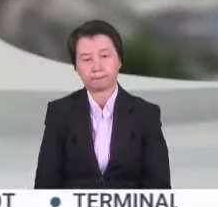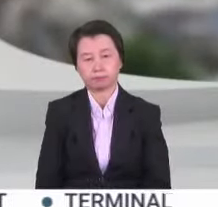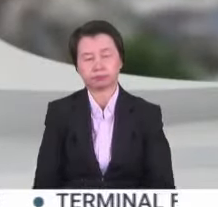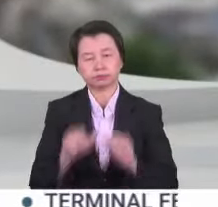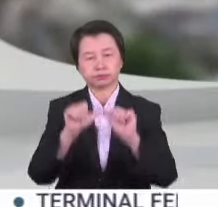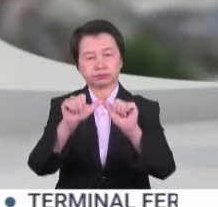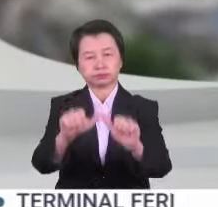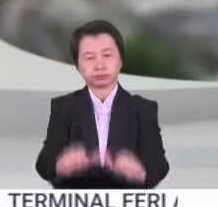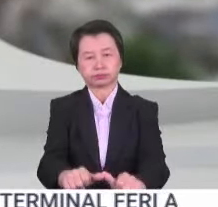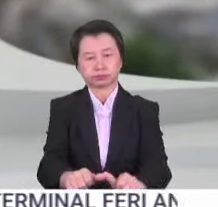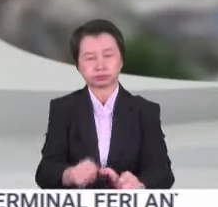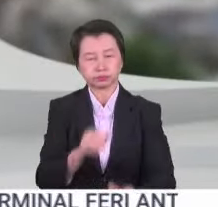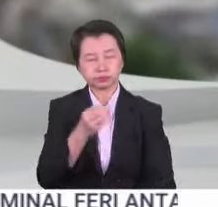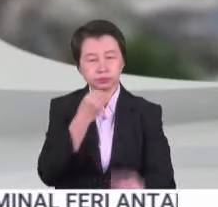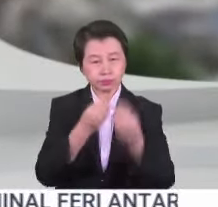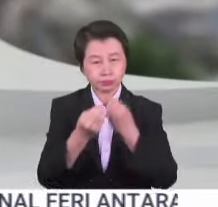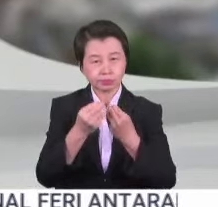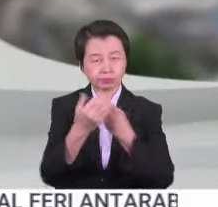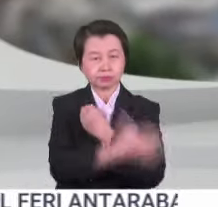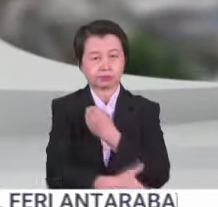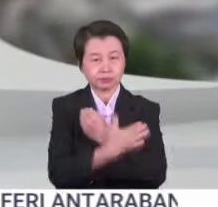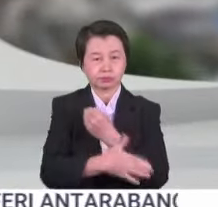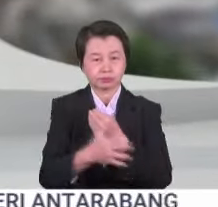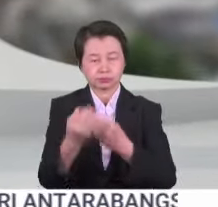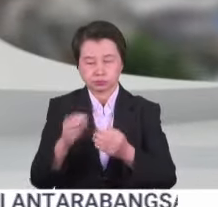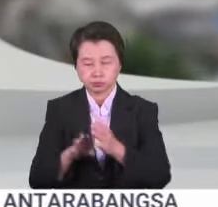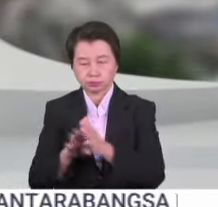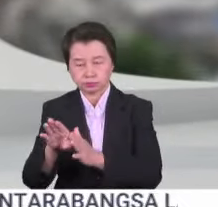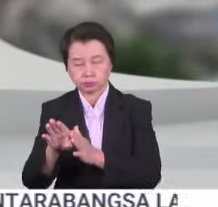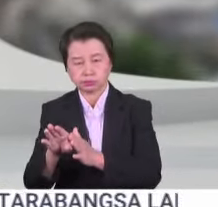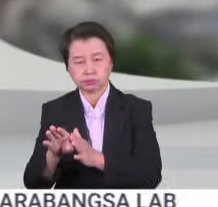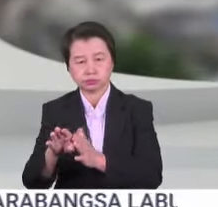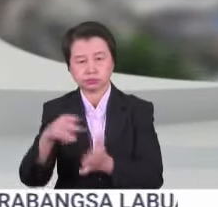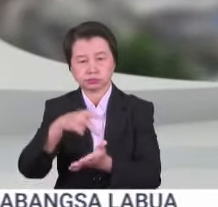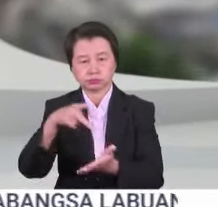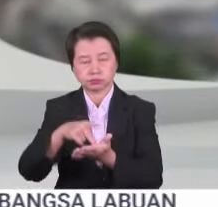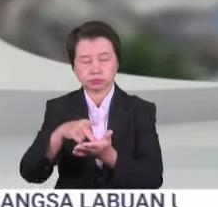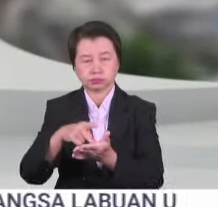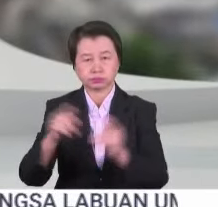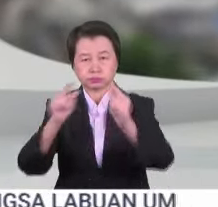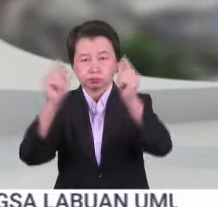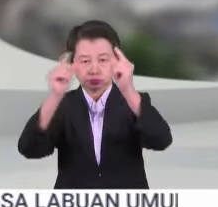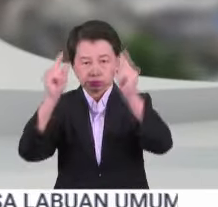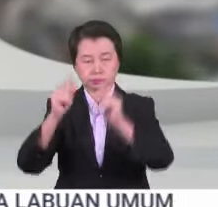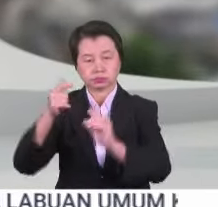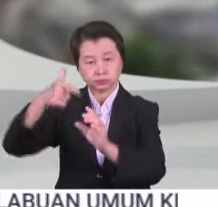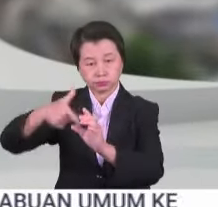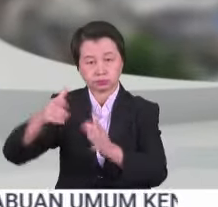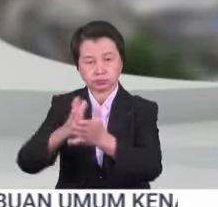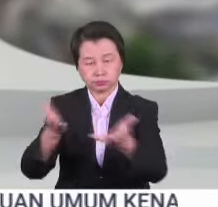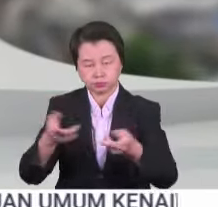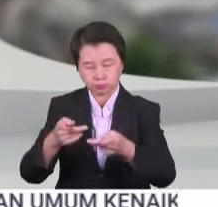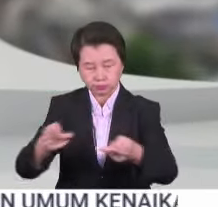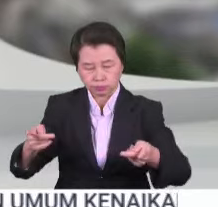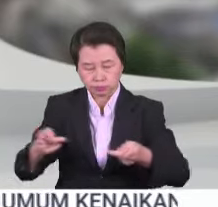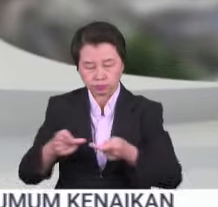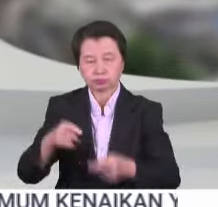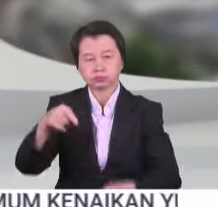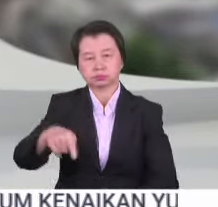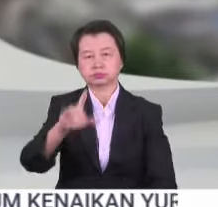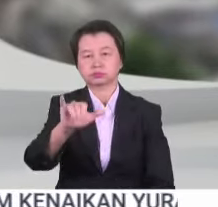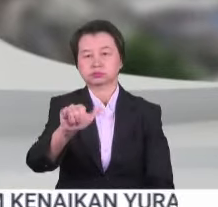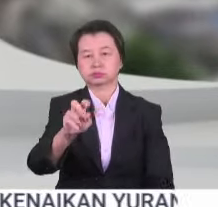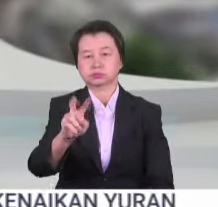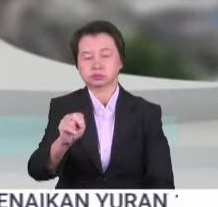mengekalkan sumber makanan negara dan pembangunan hab gas dan Petroleum serta menjadikan daerah Yan sebagai destinasi